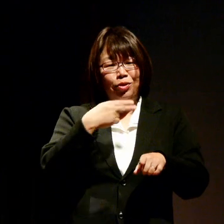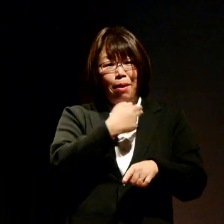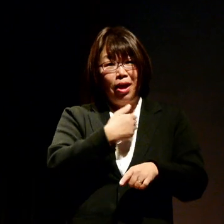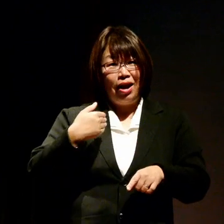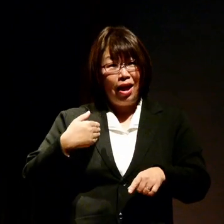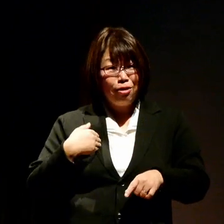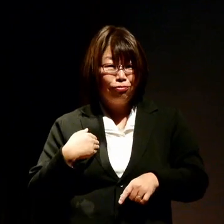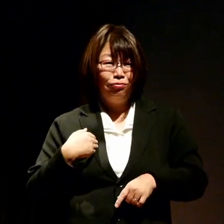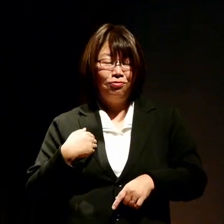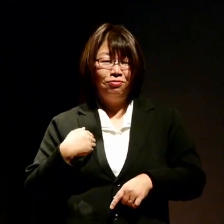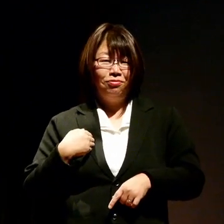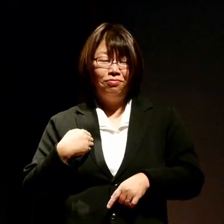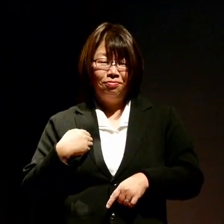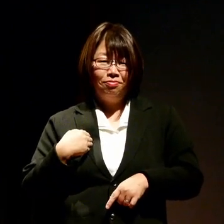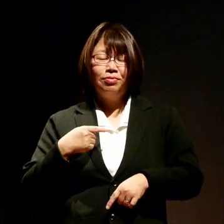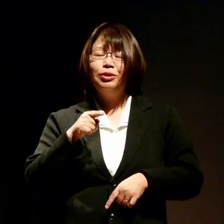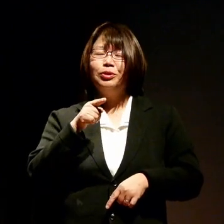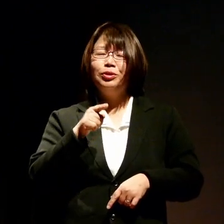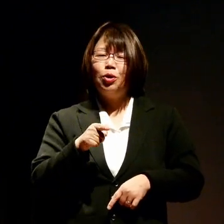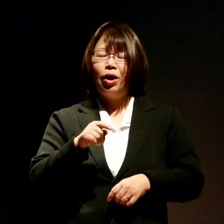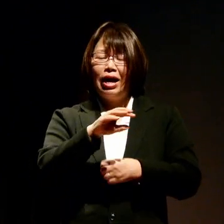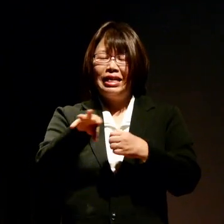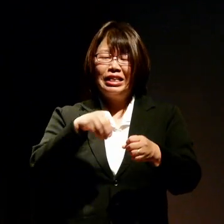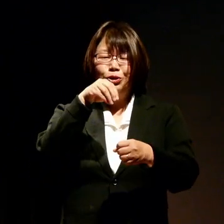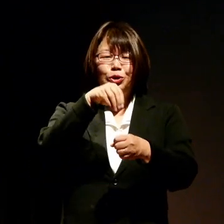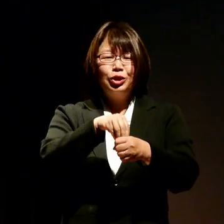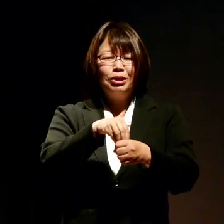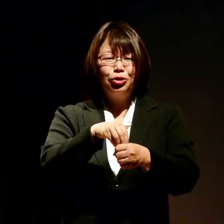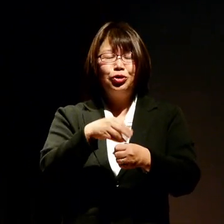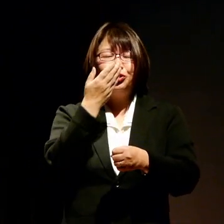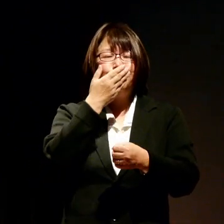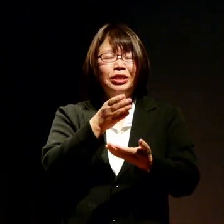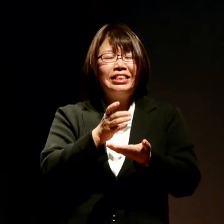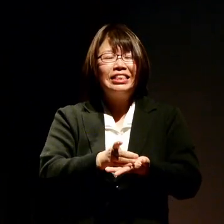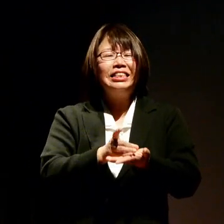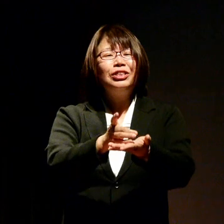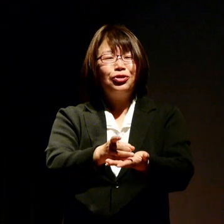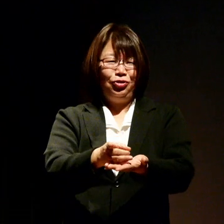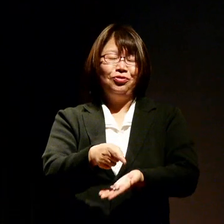ある、それがインクルーシブスイーツです。